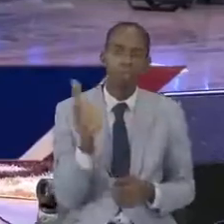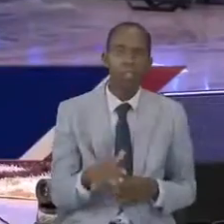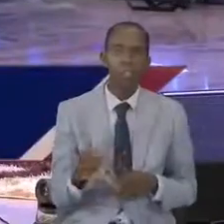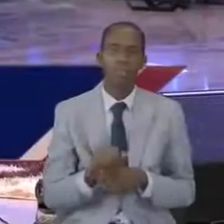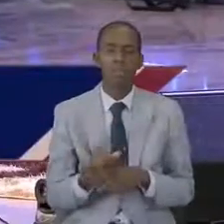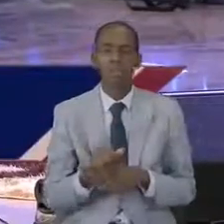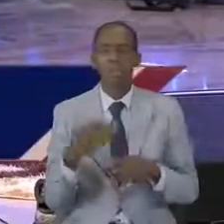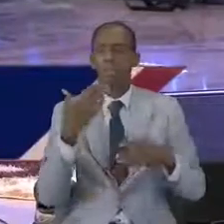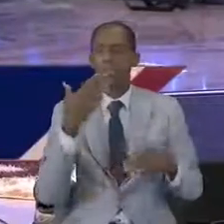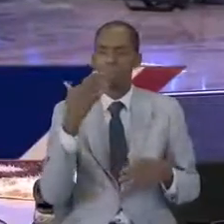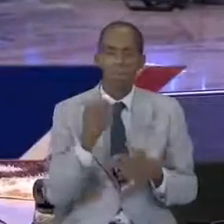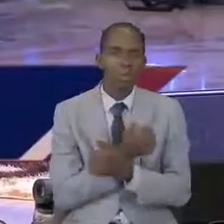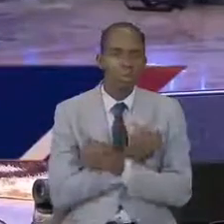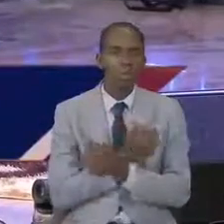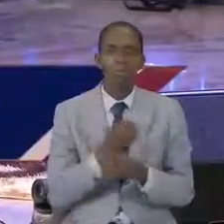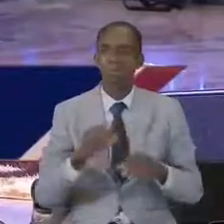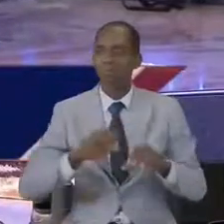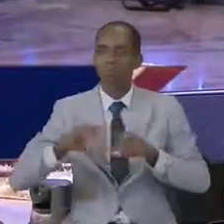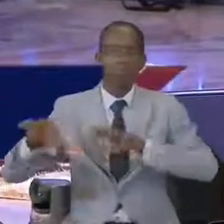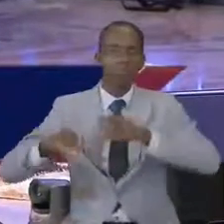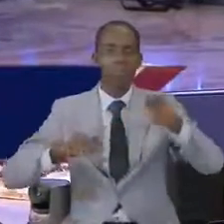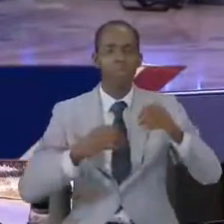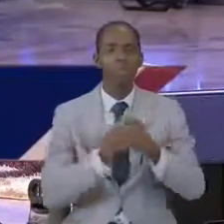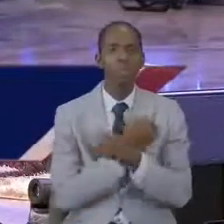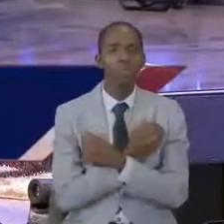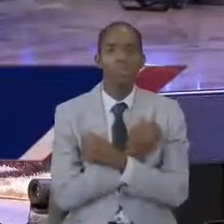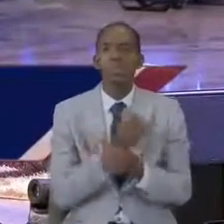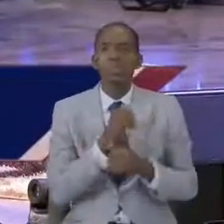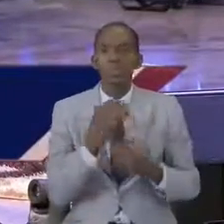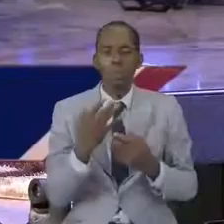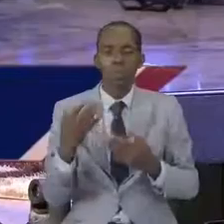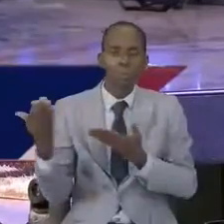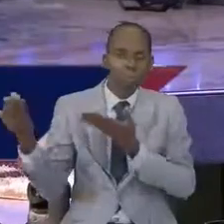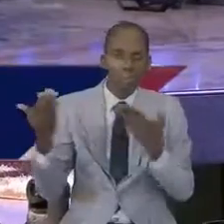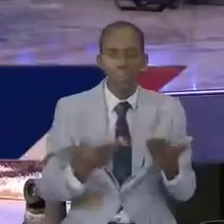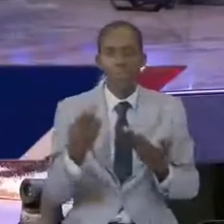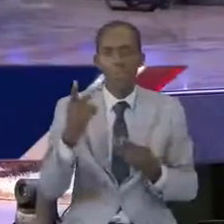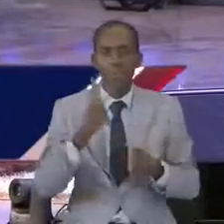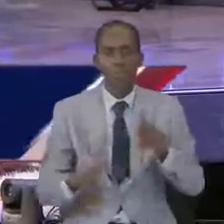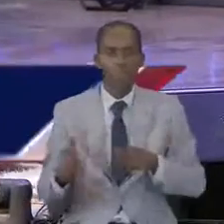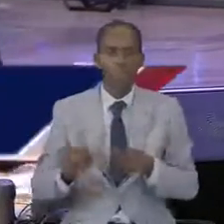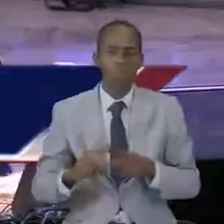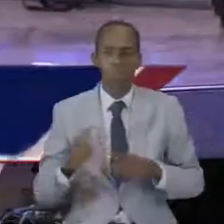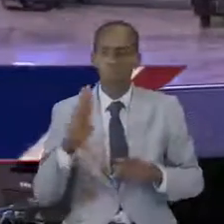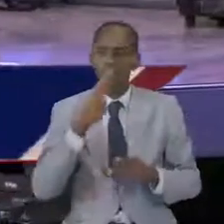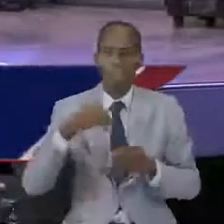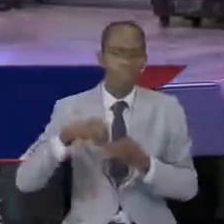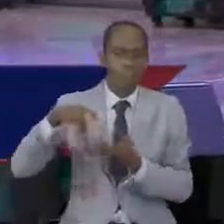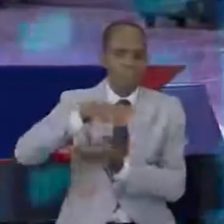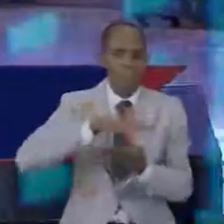aime les discorde il aime la dispersion la tête des gens les uns contre les autres